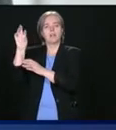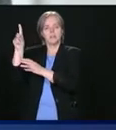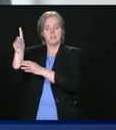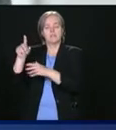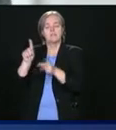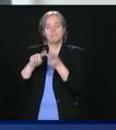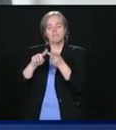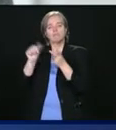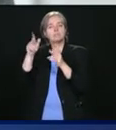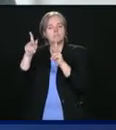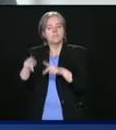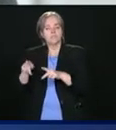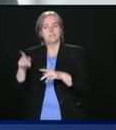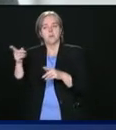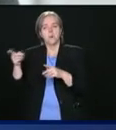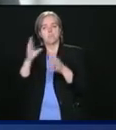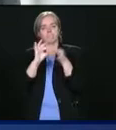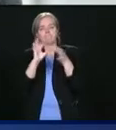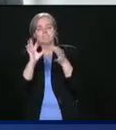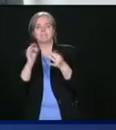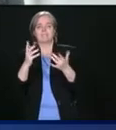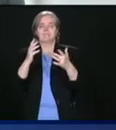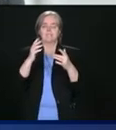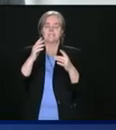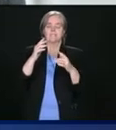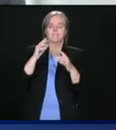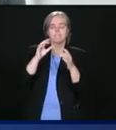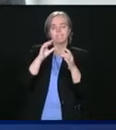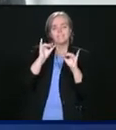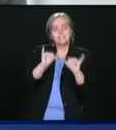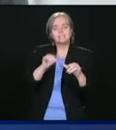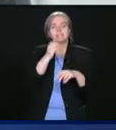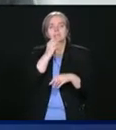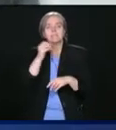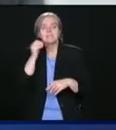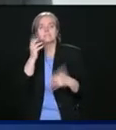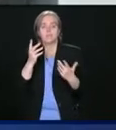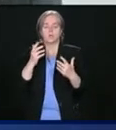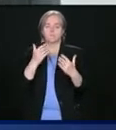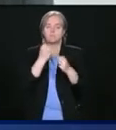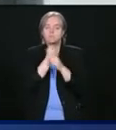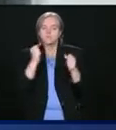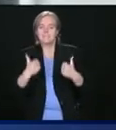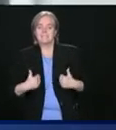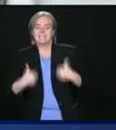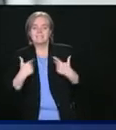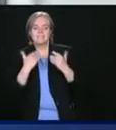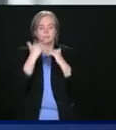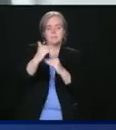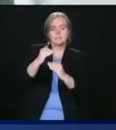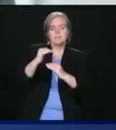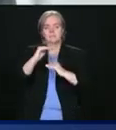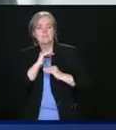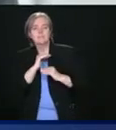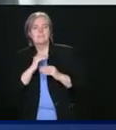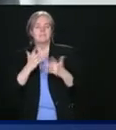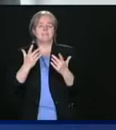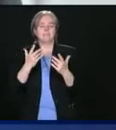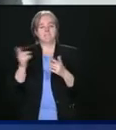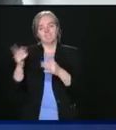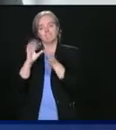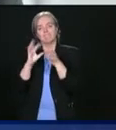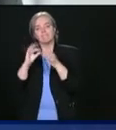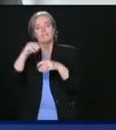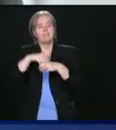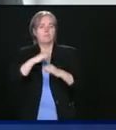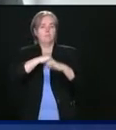Ces publicités vont vous rappeler de rester à la maison et de sauver des vies ainsi. Voilà comment nous pouvons nous garder en sécurité. Alors, restez à la